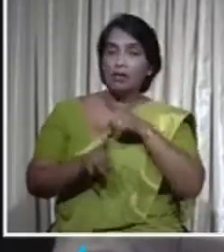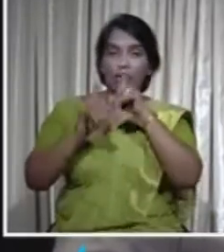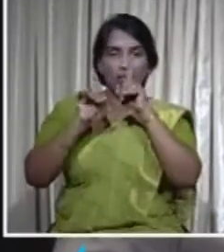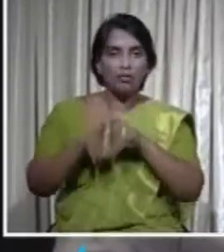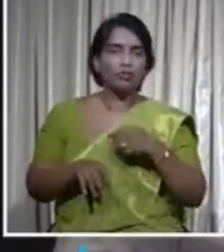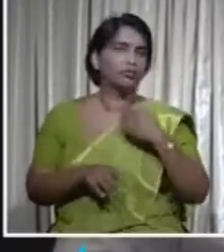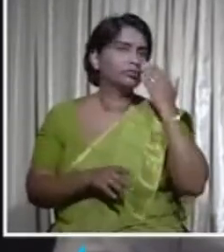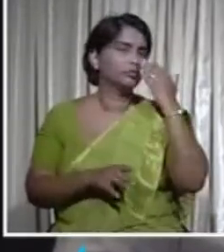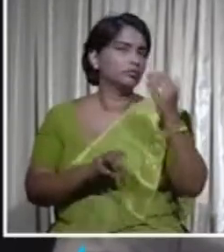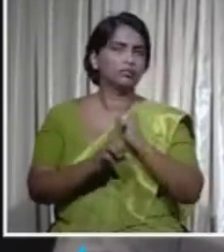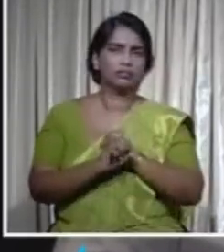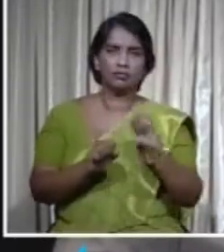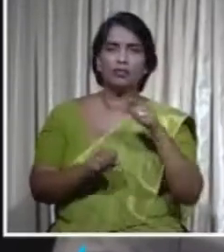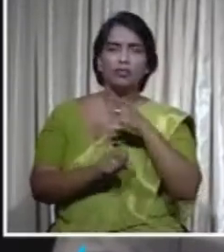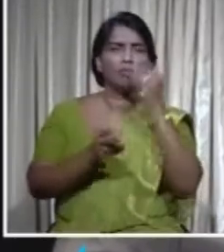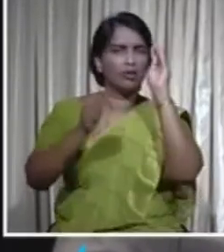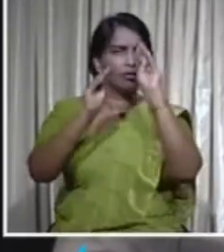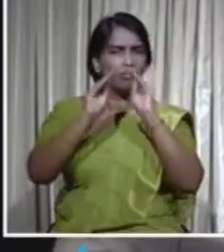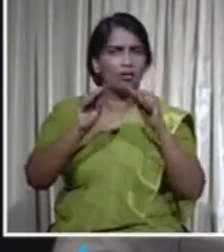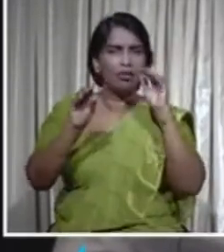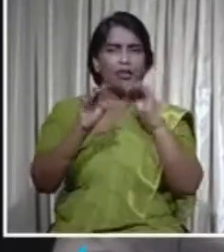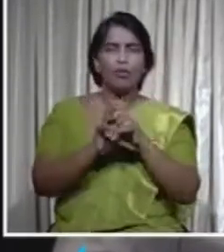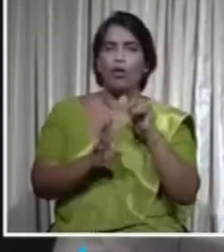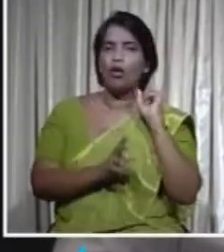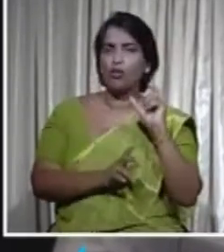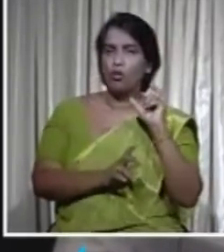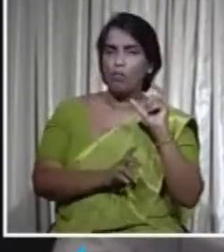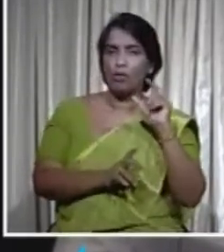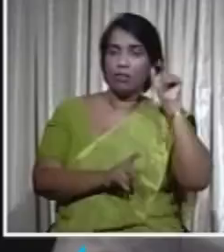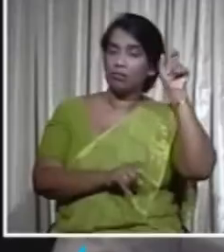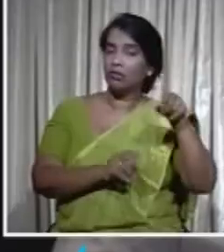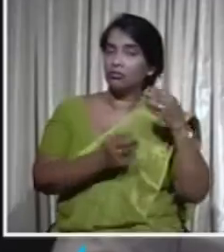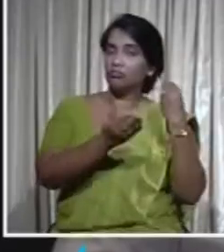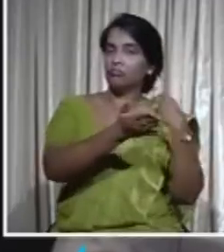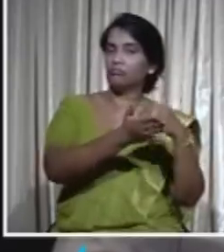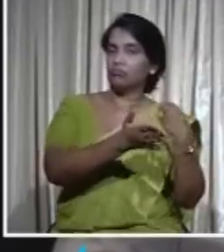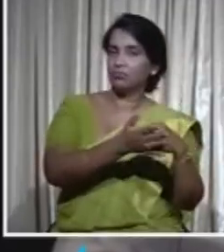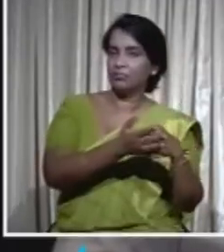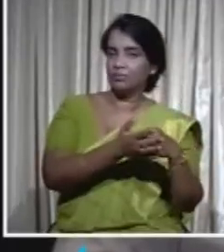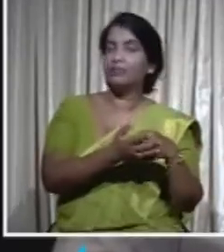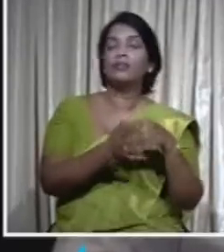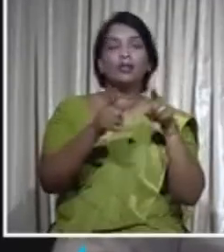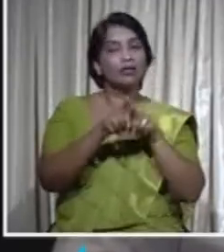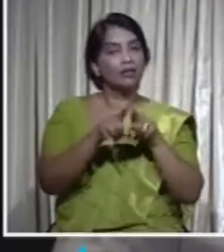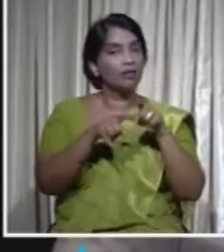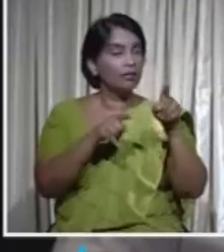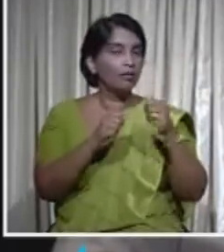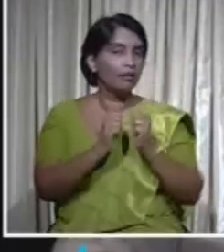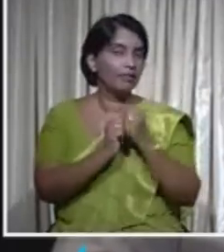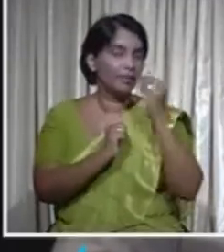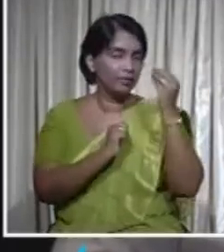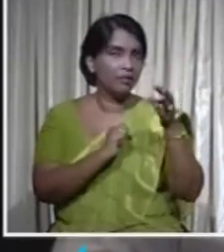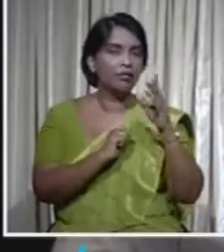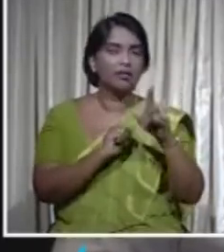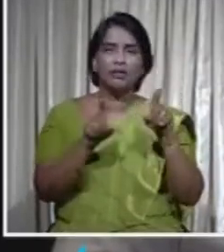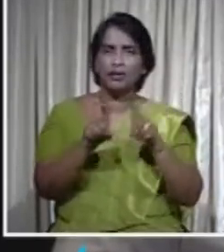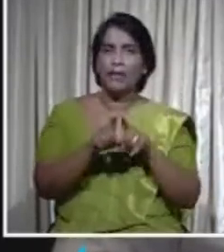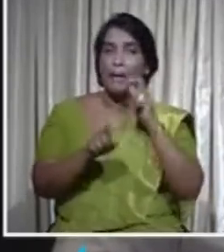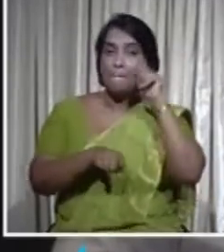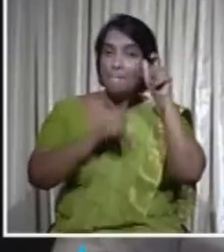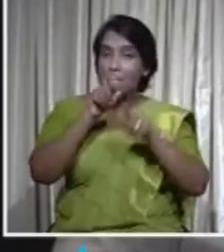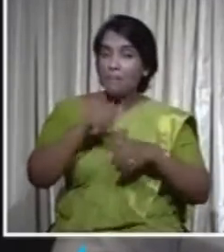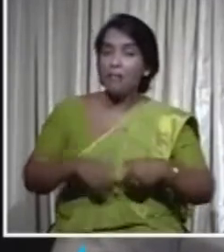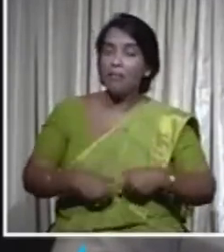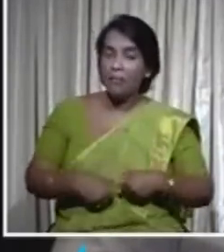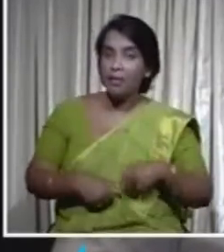மெனப்பேரி முதல் வடக்கின் இசைப்பிரியா வரையிலானவர்களின் நிலைமைக்கு நேற்று சந்தகிரசய நிகழ்வின் போது எடுக்கப்பட்ட புகைப்படங்கள்